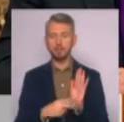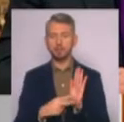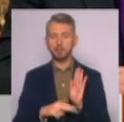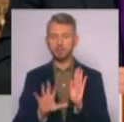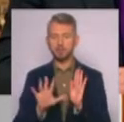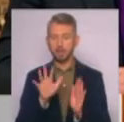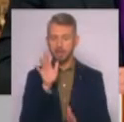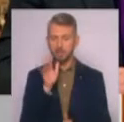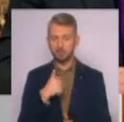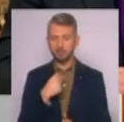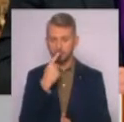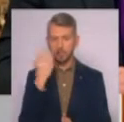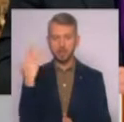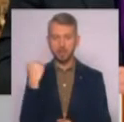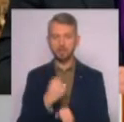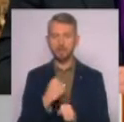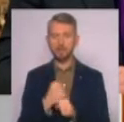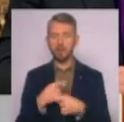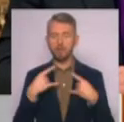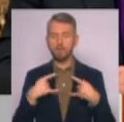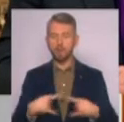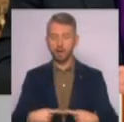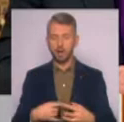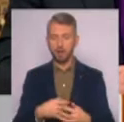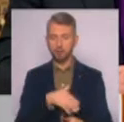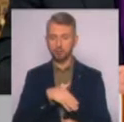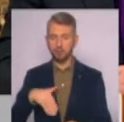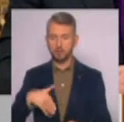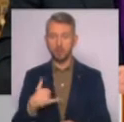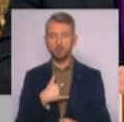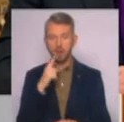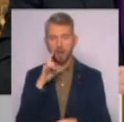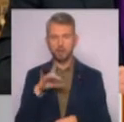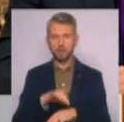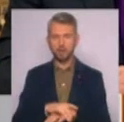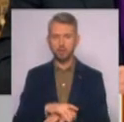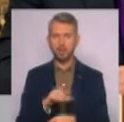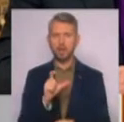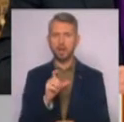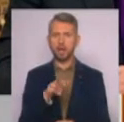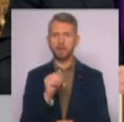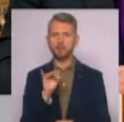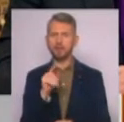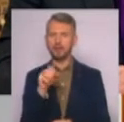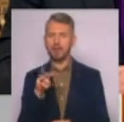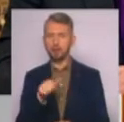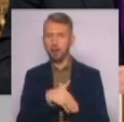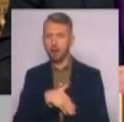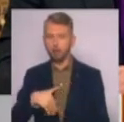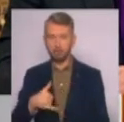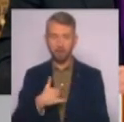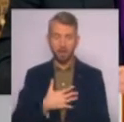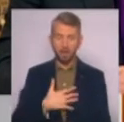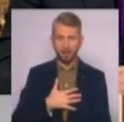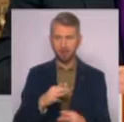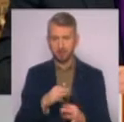років, недавно зробила флюорографію, і у мене обнаружили емфізему легких. У мене нет ні кашля,